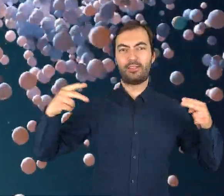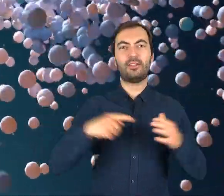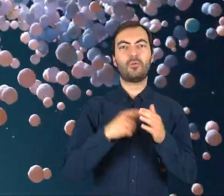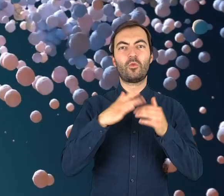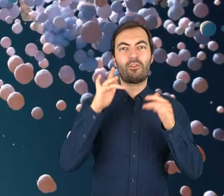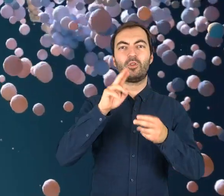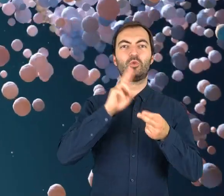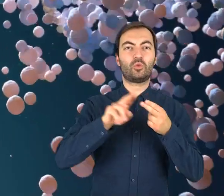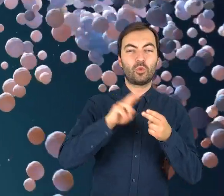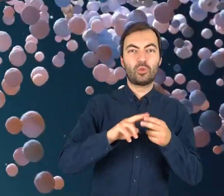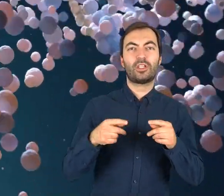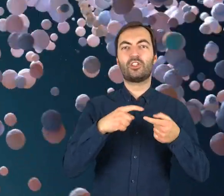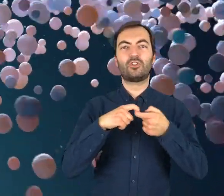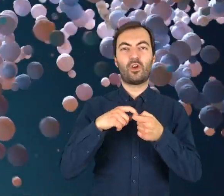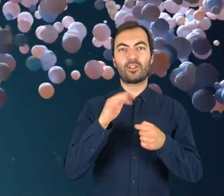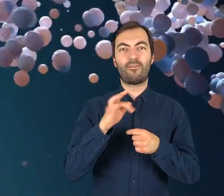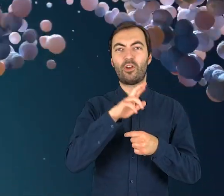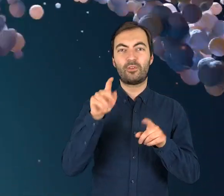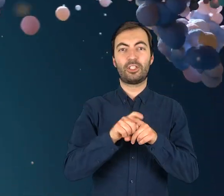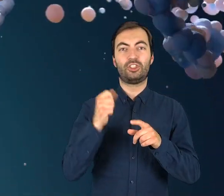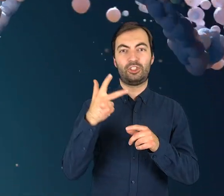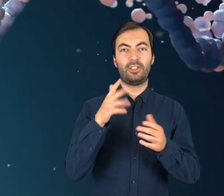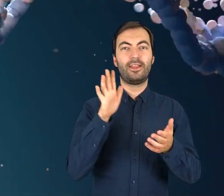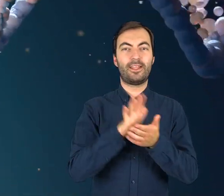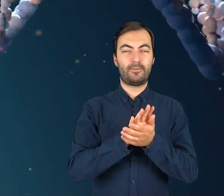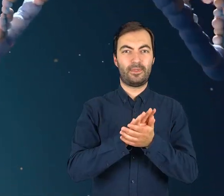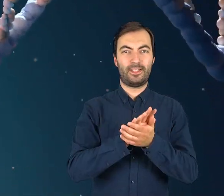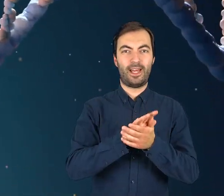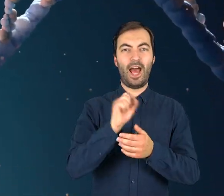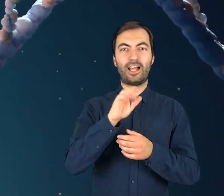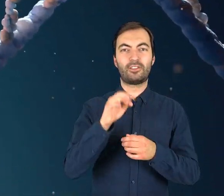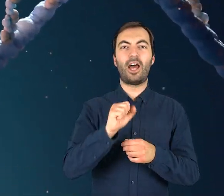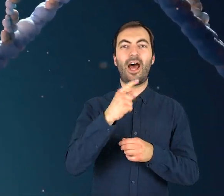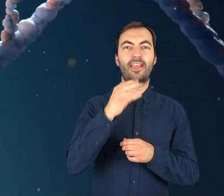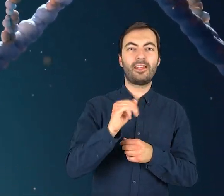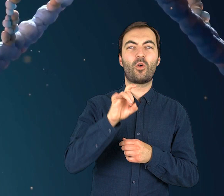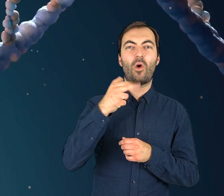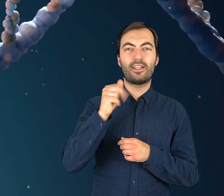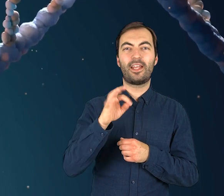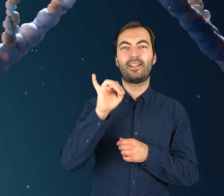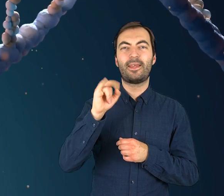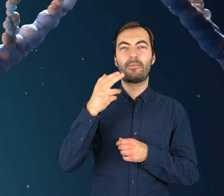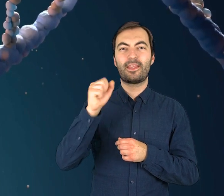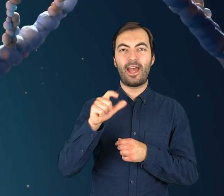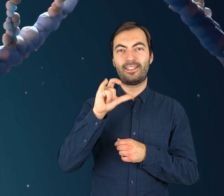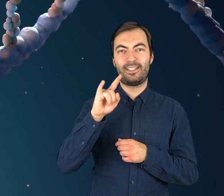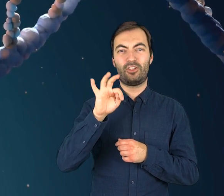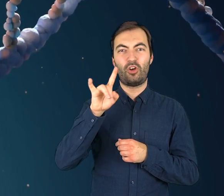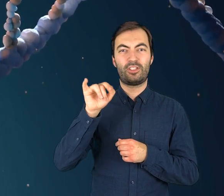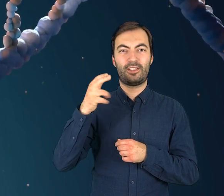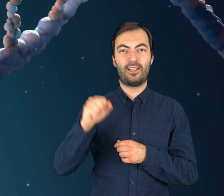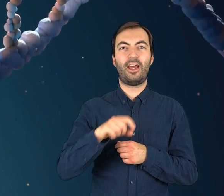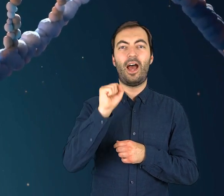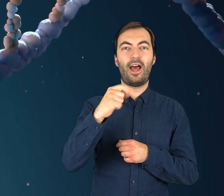cząsteczce zbudowanej z cukrów, związków fosforu i czterech rodzajów zasad azotowych. To adenina, guanina, tymina i cytozyna,